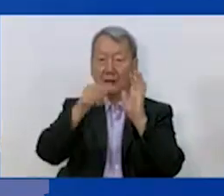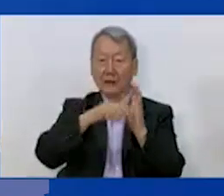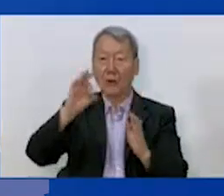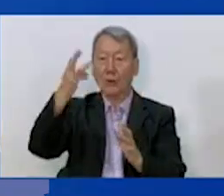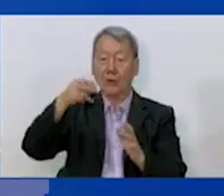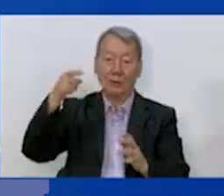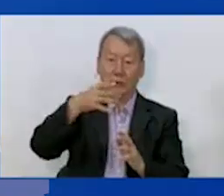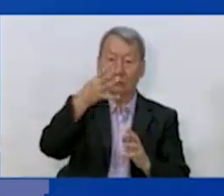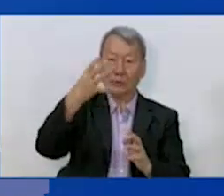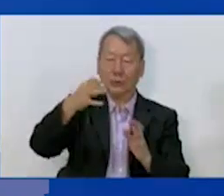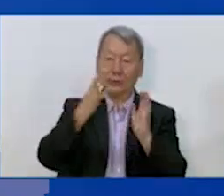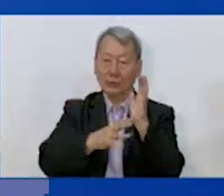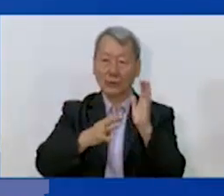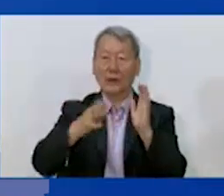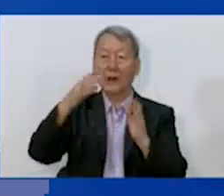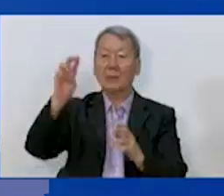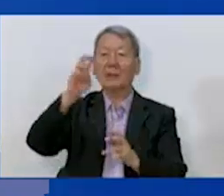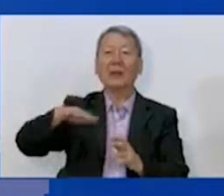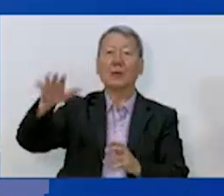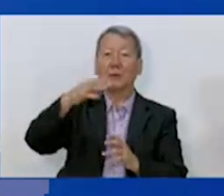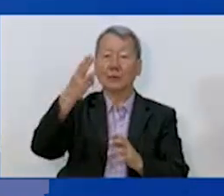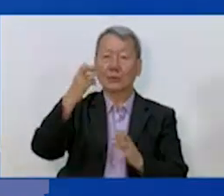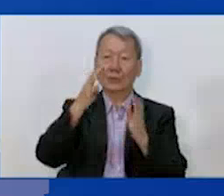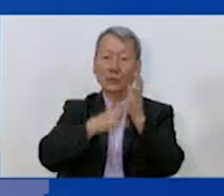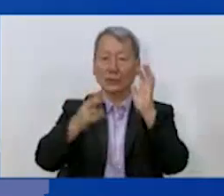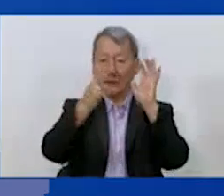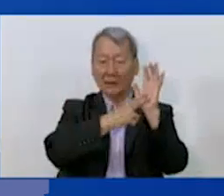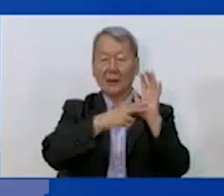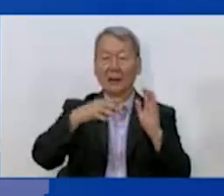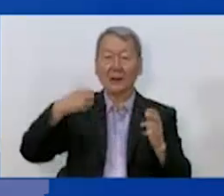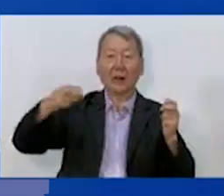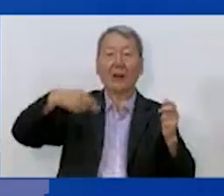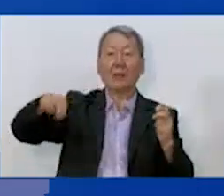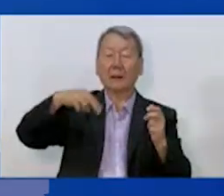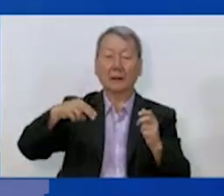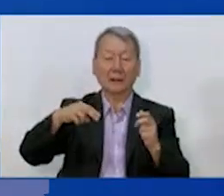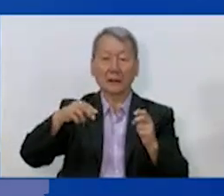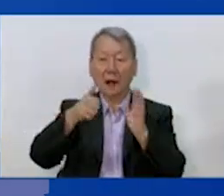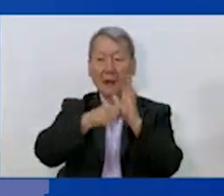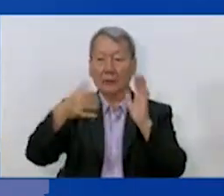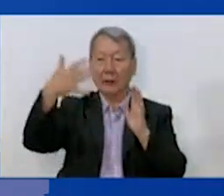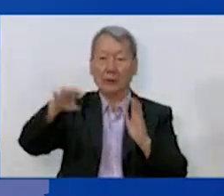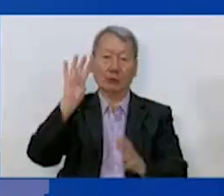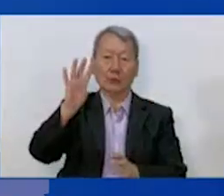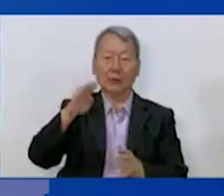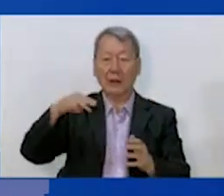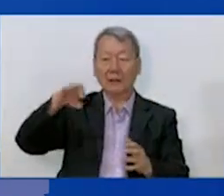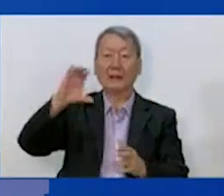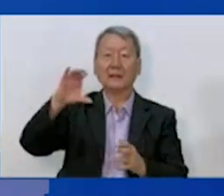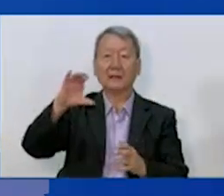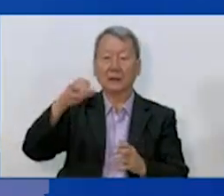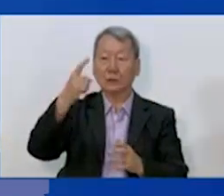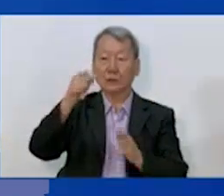Ош облусунда 1190, Баткен облусунда 397, Жалабат облусунда 654,